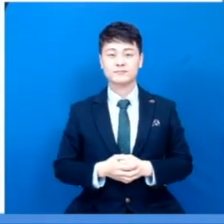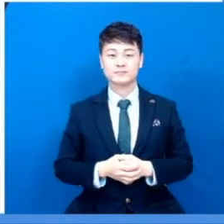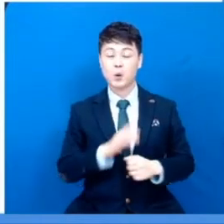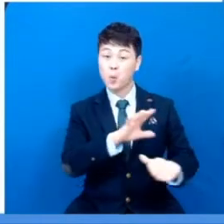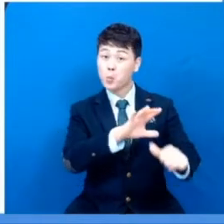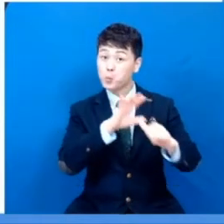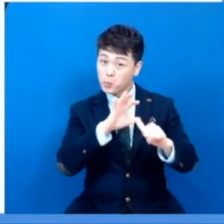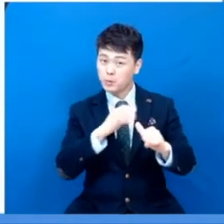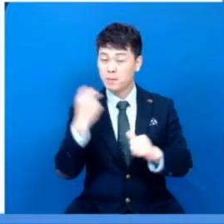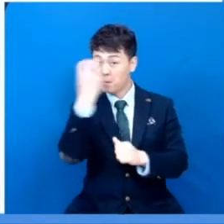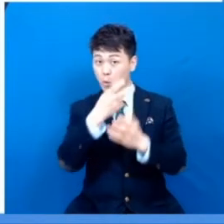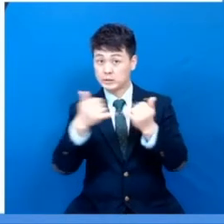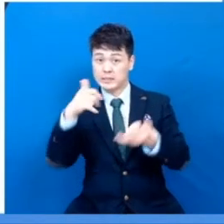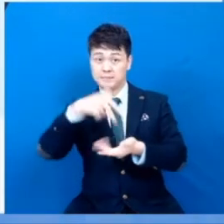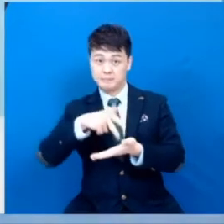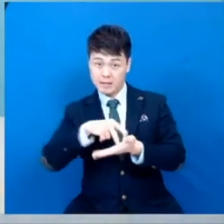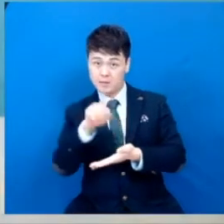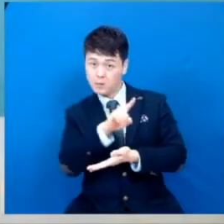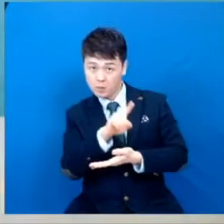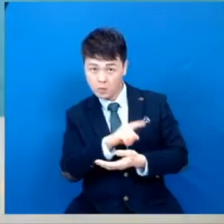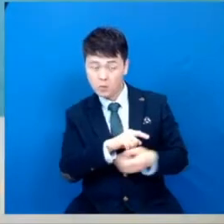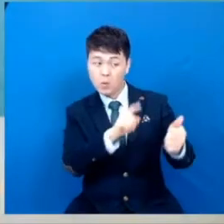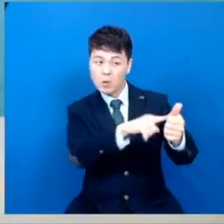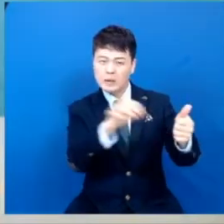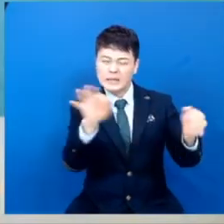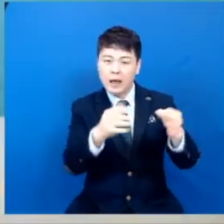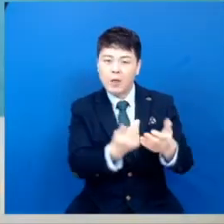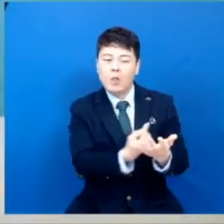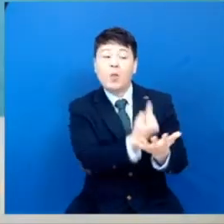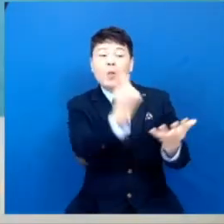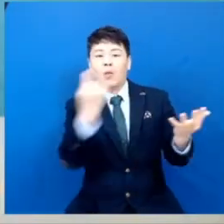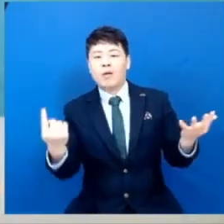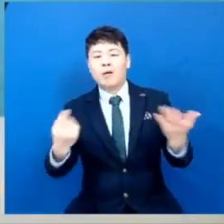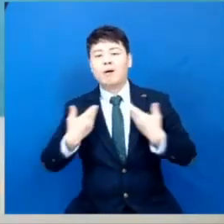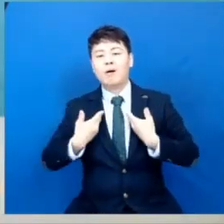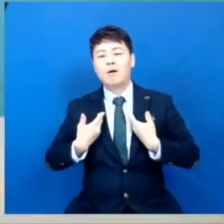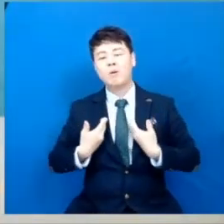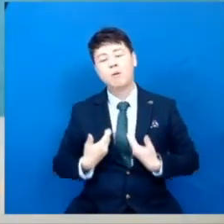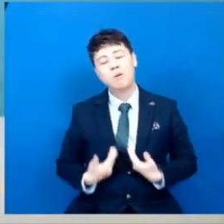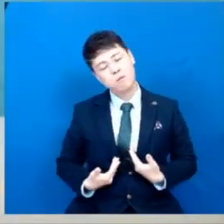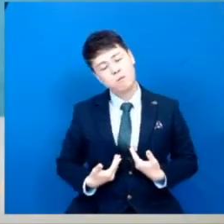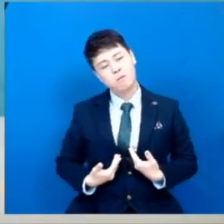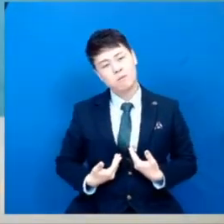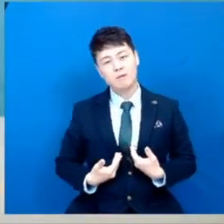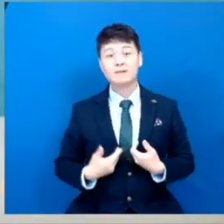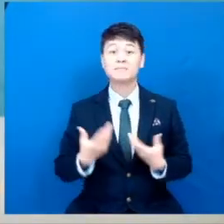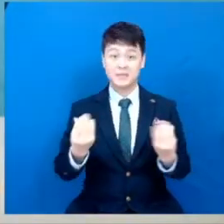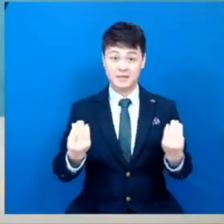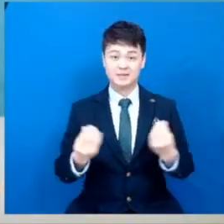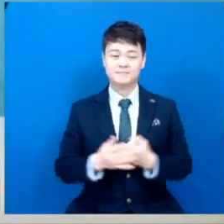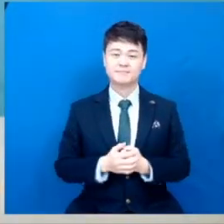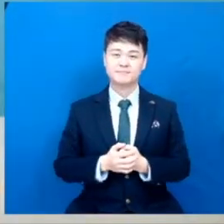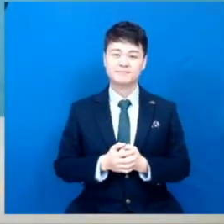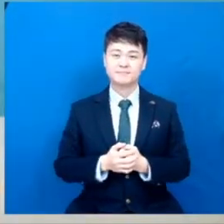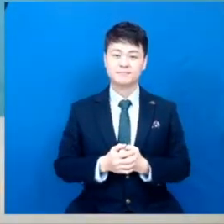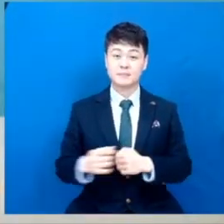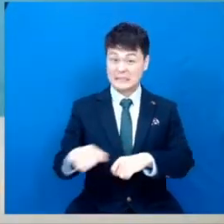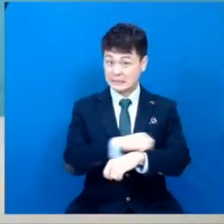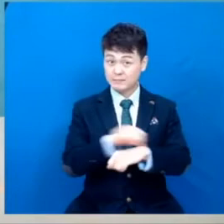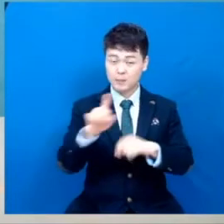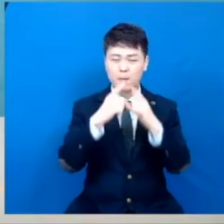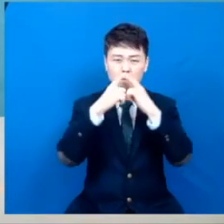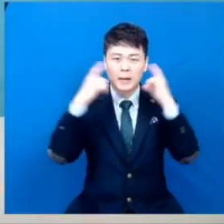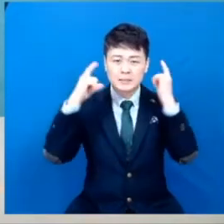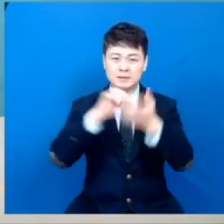이를 통해 보자 는 이용자로부터 잠시라도 분리되어 쉼을 가질 수 있었습니다 특히 마스크